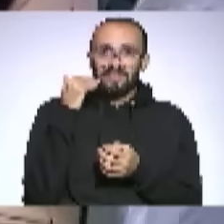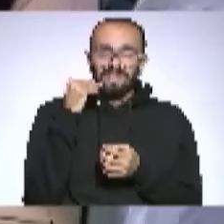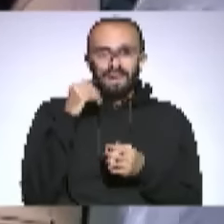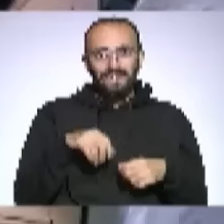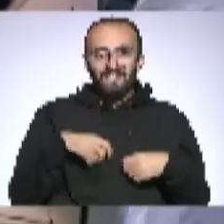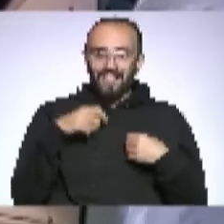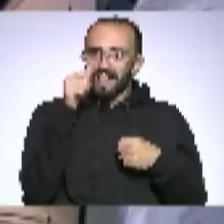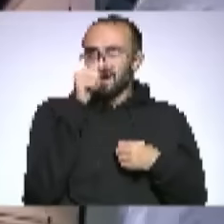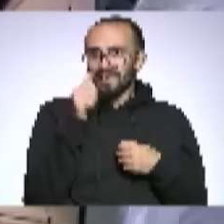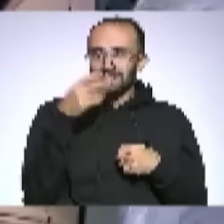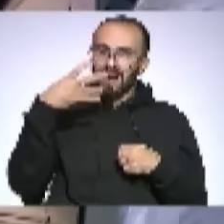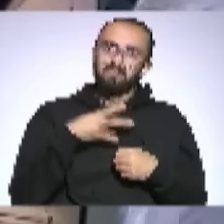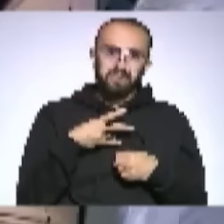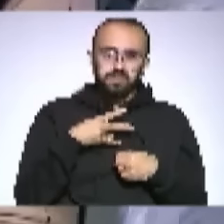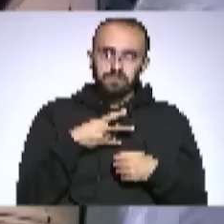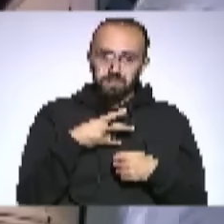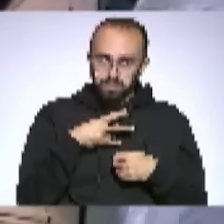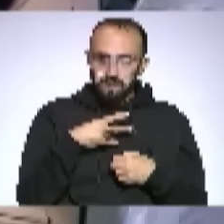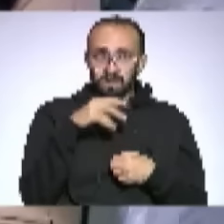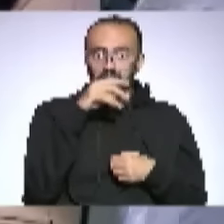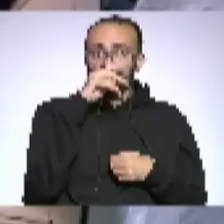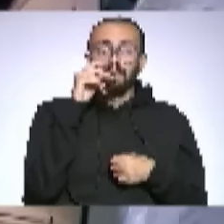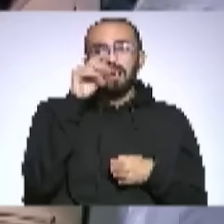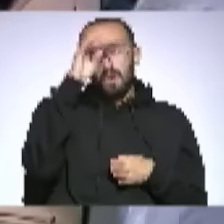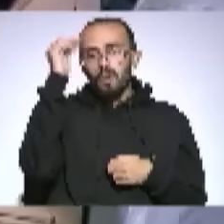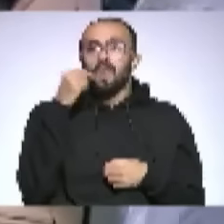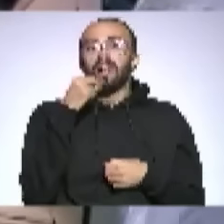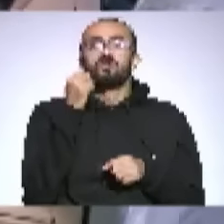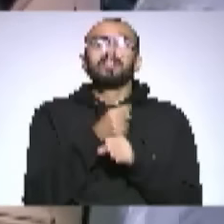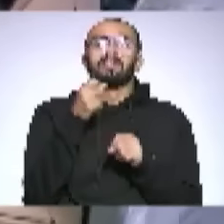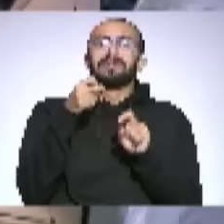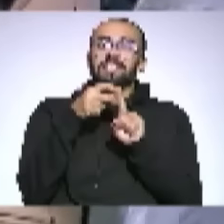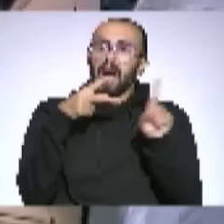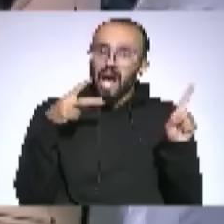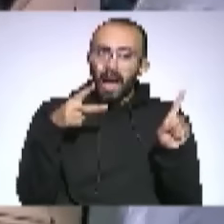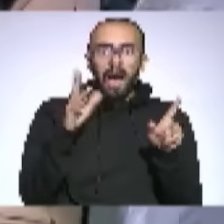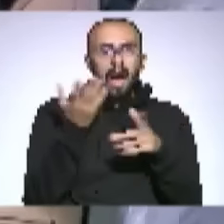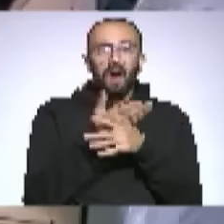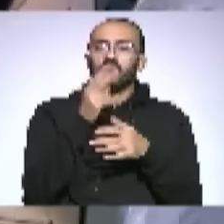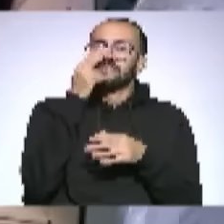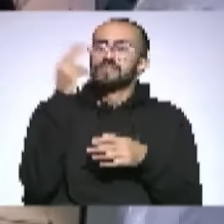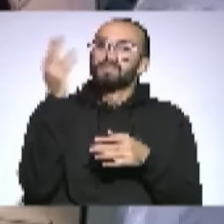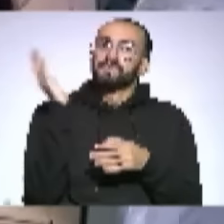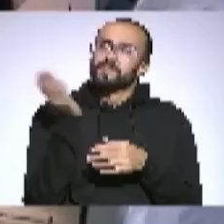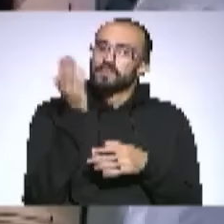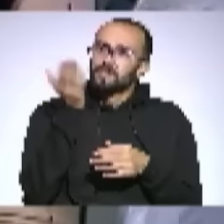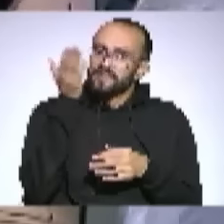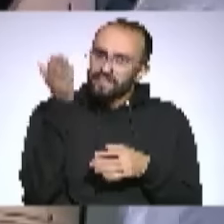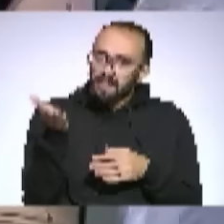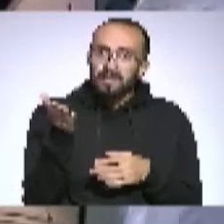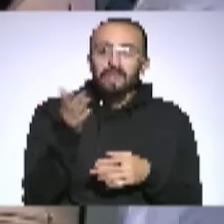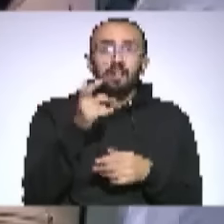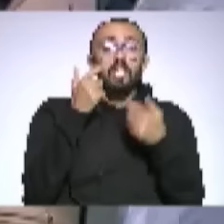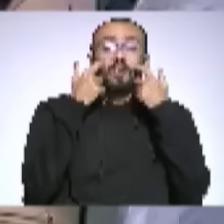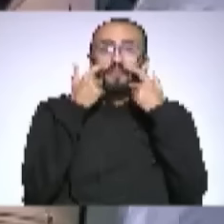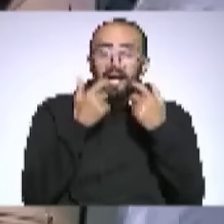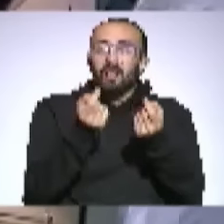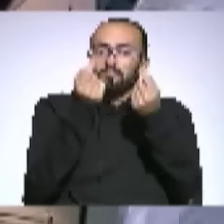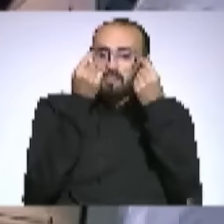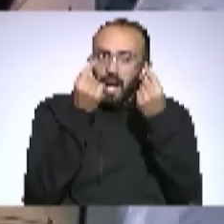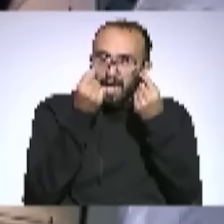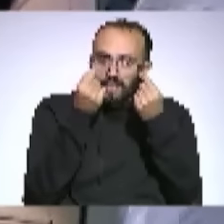في الكويت بيتقدم لها او شاب بيشتغل في السياحه او شاب متعدد العلاقات واعترف لها خدي بالك اغلب